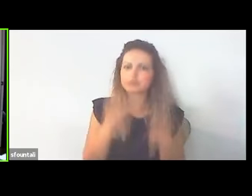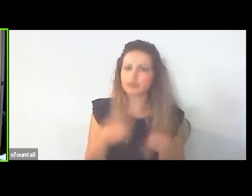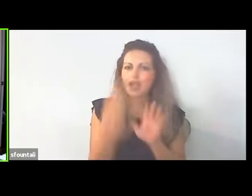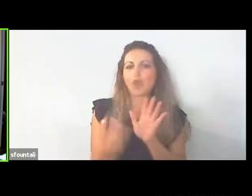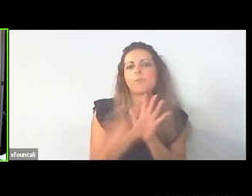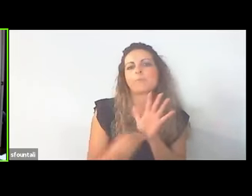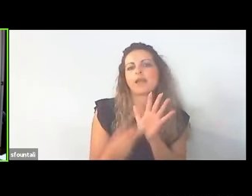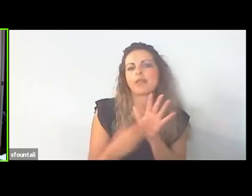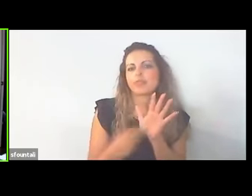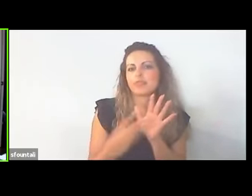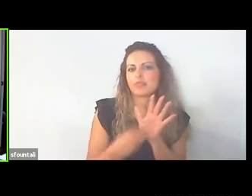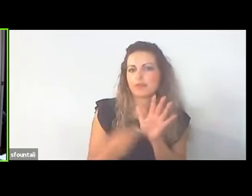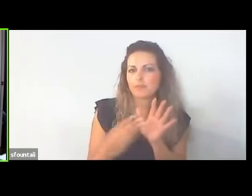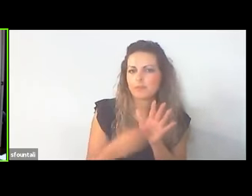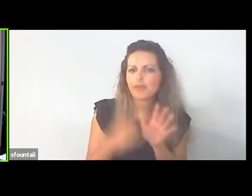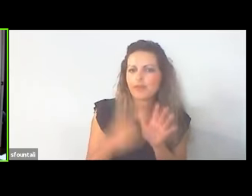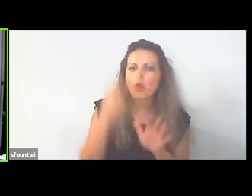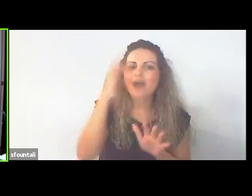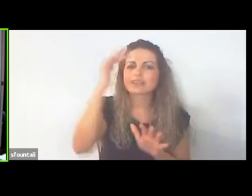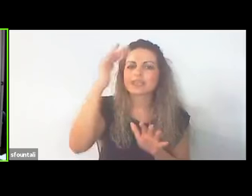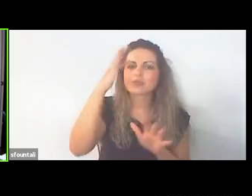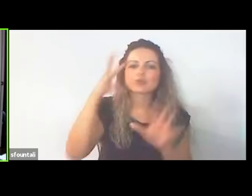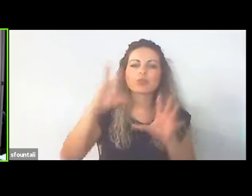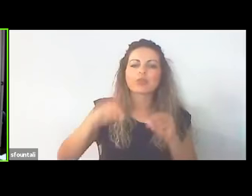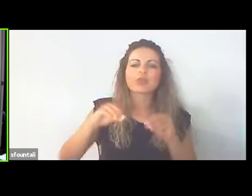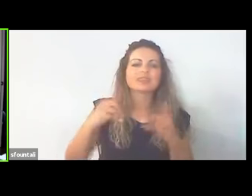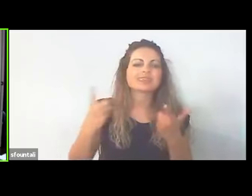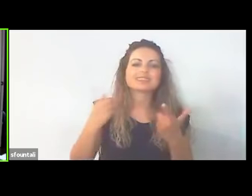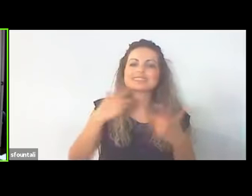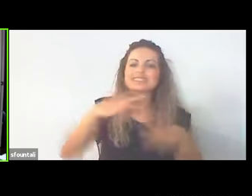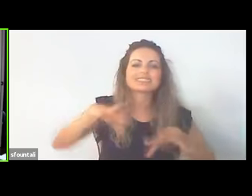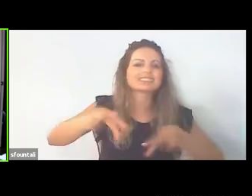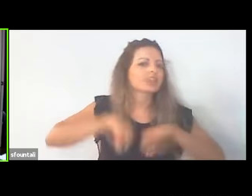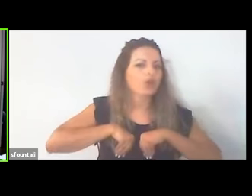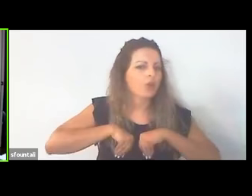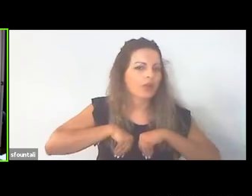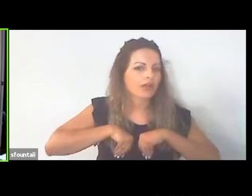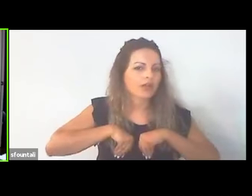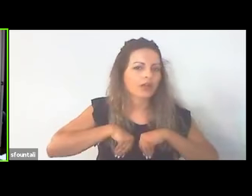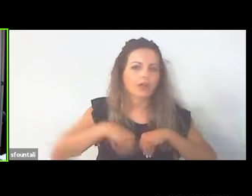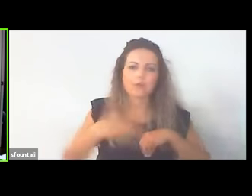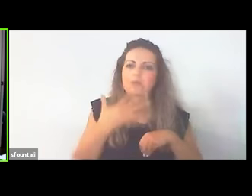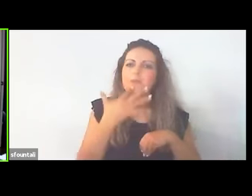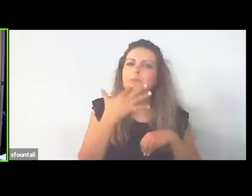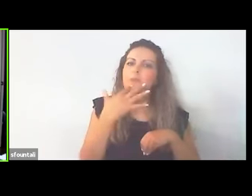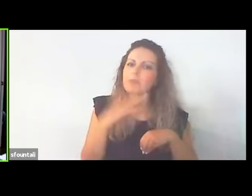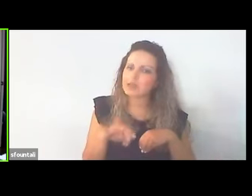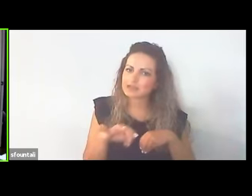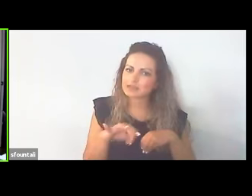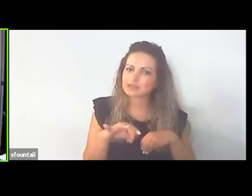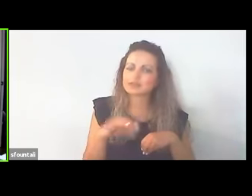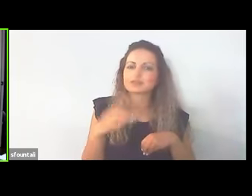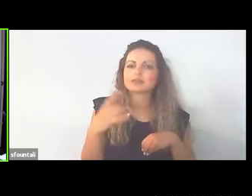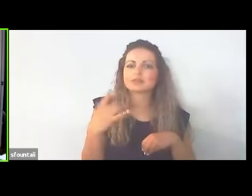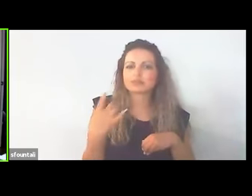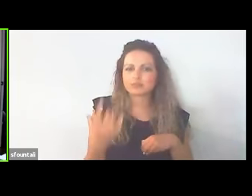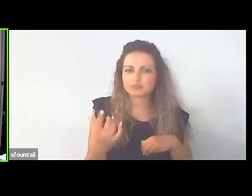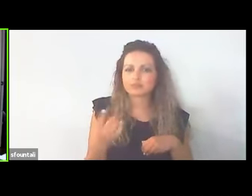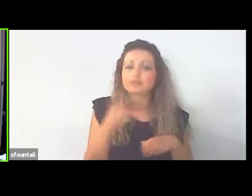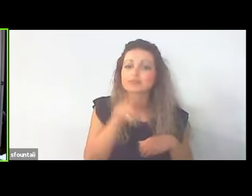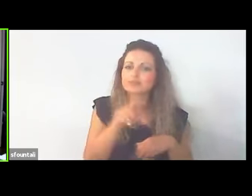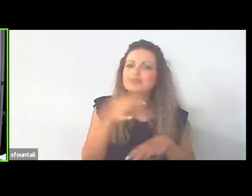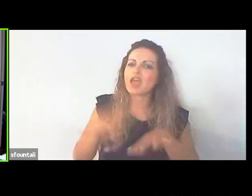της συνηγορίας που δεν είναι αποκομμένη από τις υπόλοιπες πλευρές του αγώνα για τα ανθρώπινα δικαιώματα, την ευαισθητοποίηση της